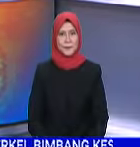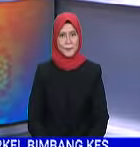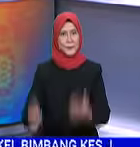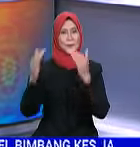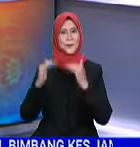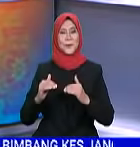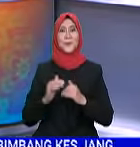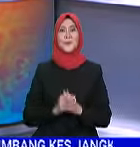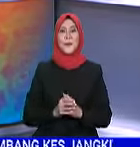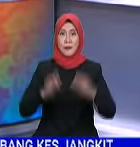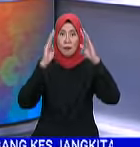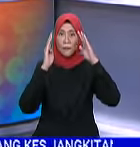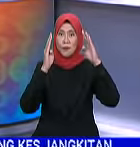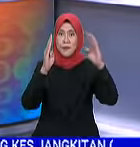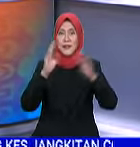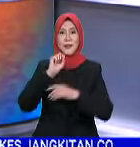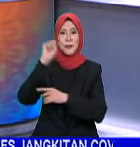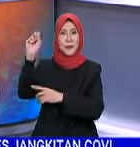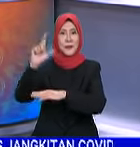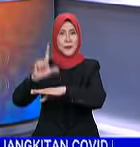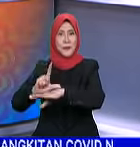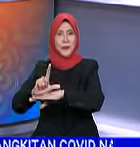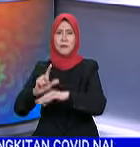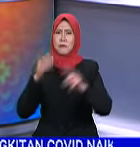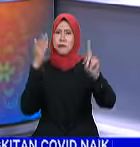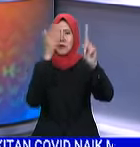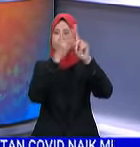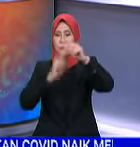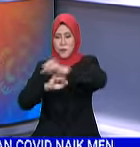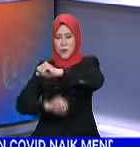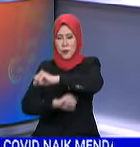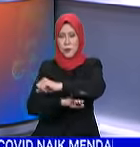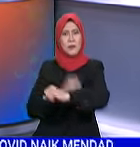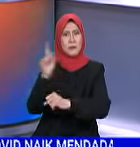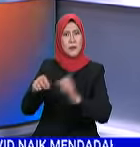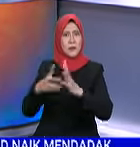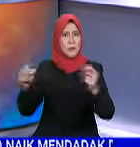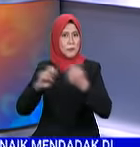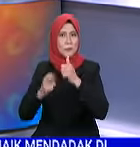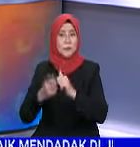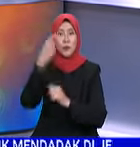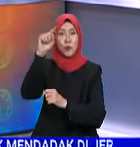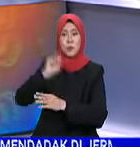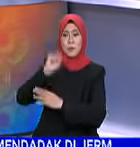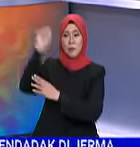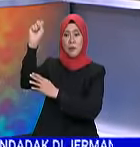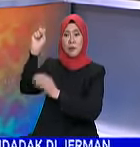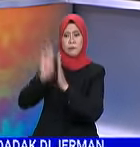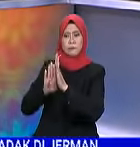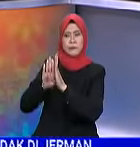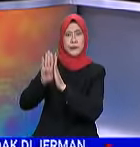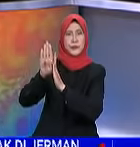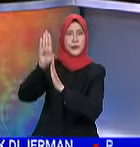Baik, saudara, fokus negeri di bawah payu petang ini, isu infrastruktur asas perlu diselesaikan untuk Sabah membangun dengan